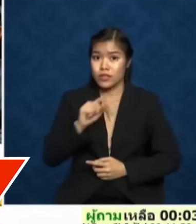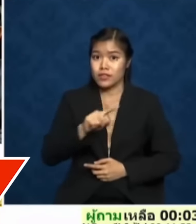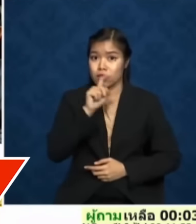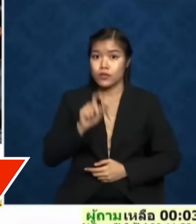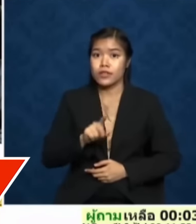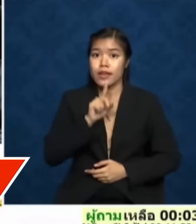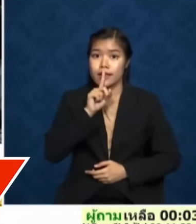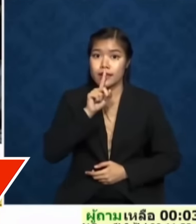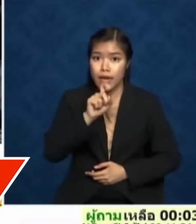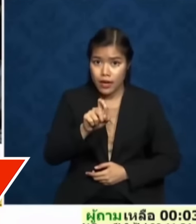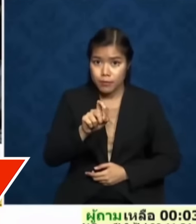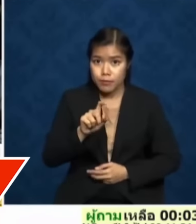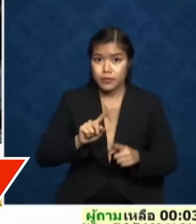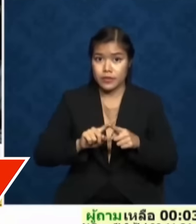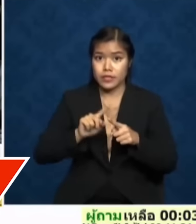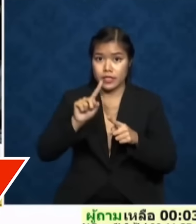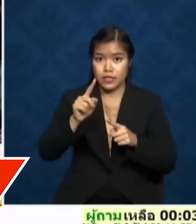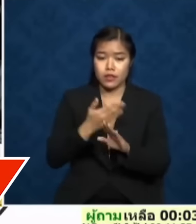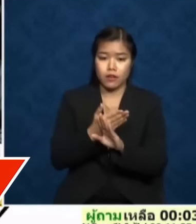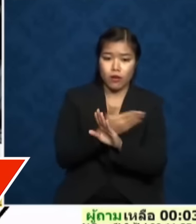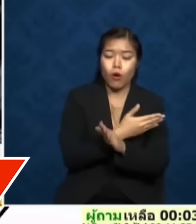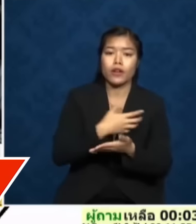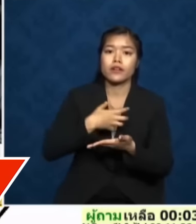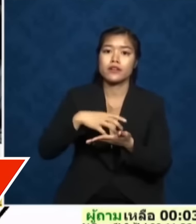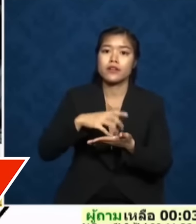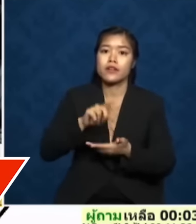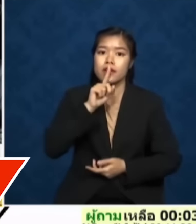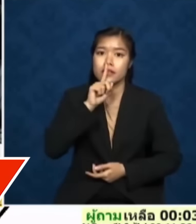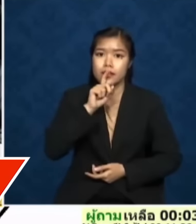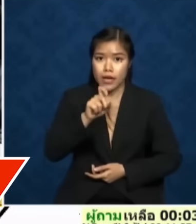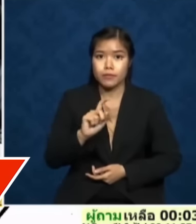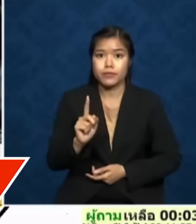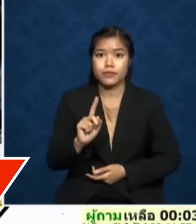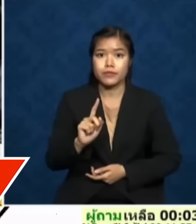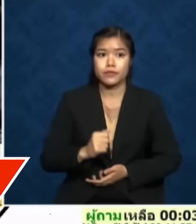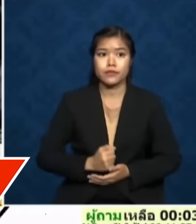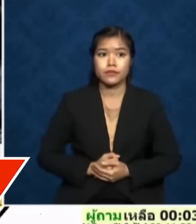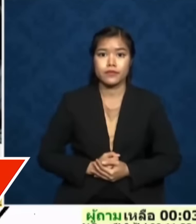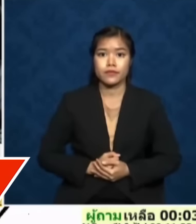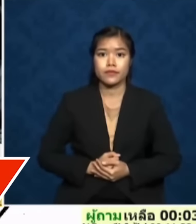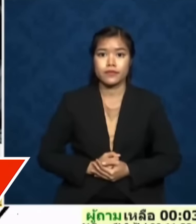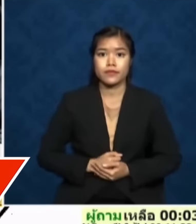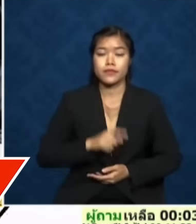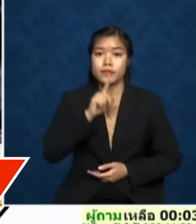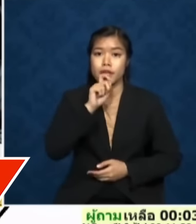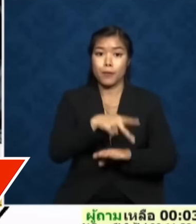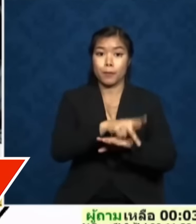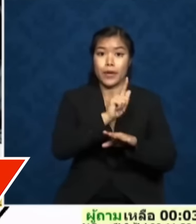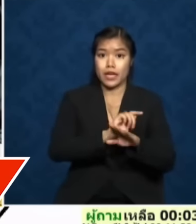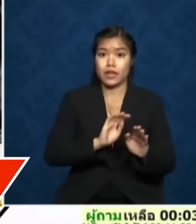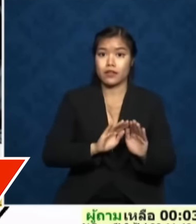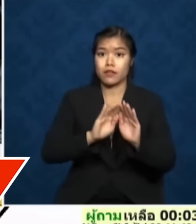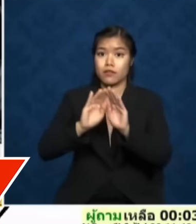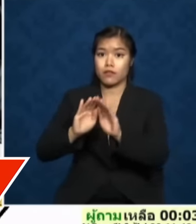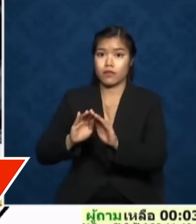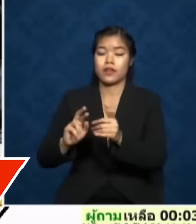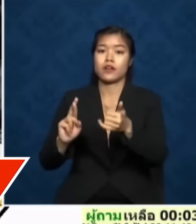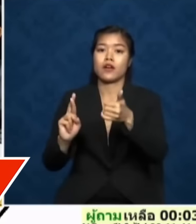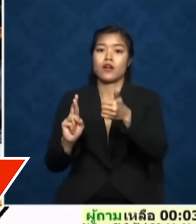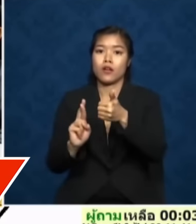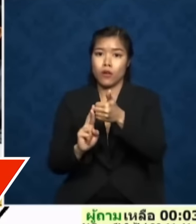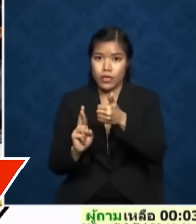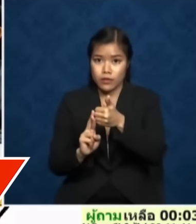แรกตามที่กล่าวมาทั้งหมดผมถามนะครับท่านประธานผ่านไปท่านไปยังท่านรองนายกรัฐมนต